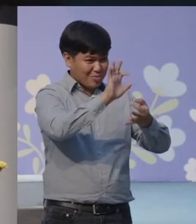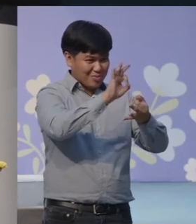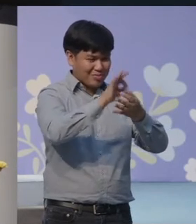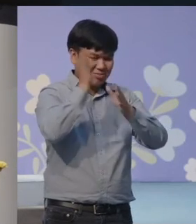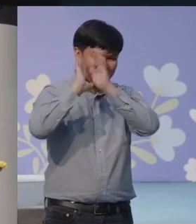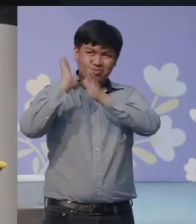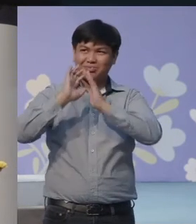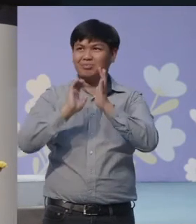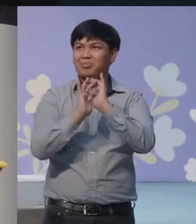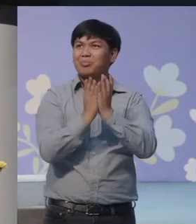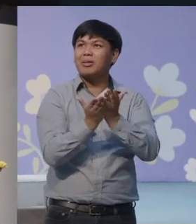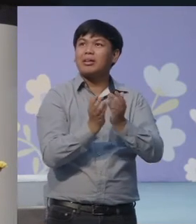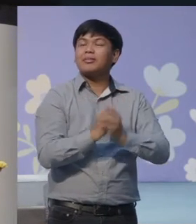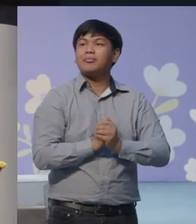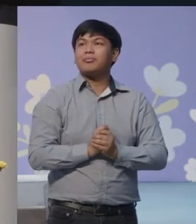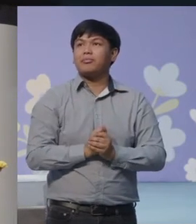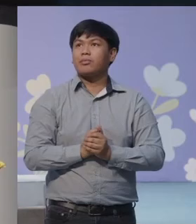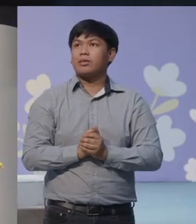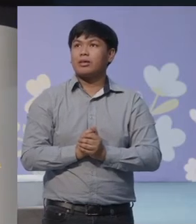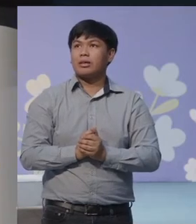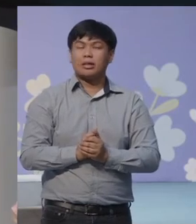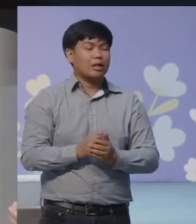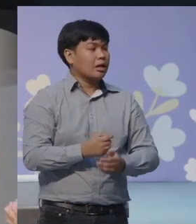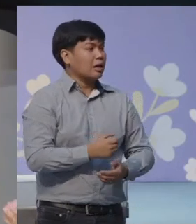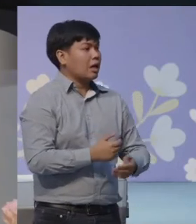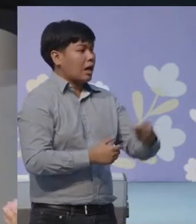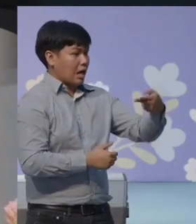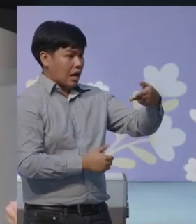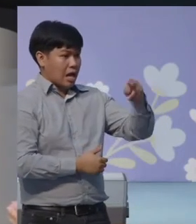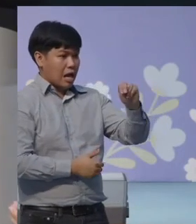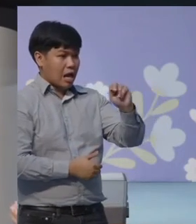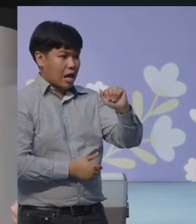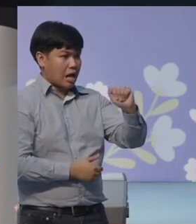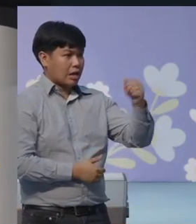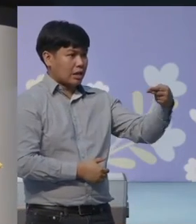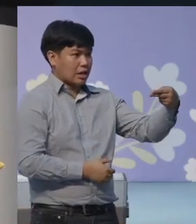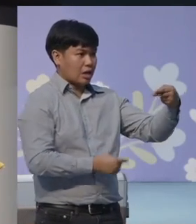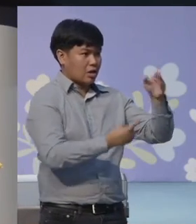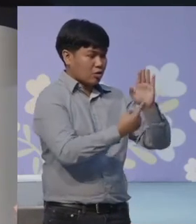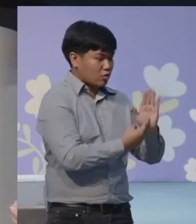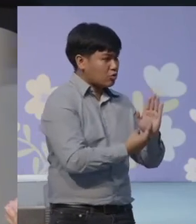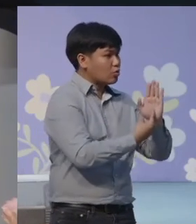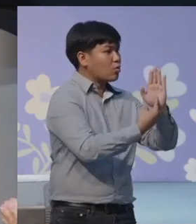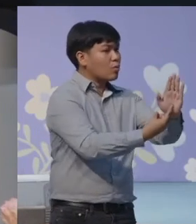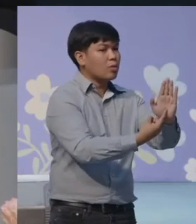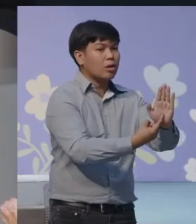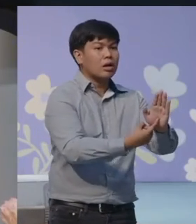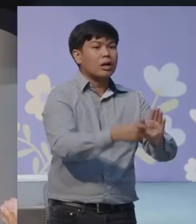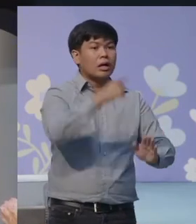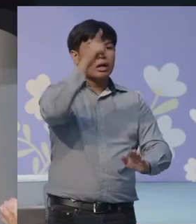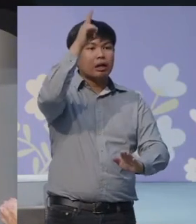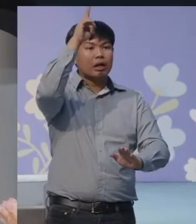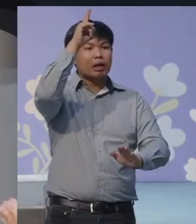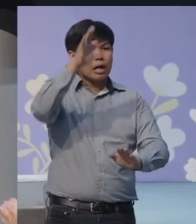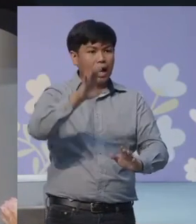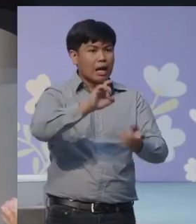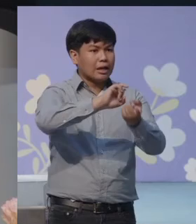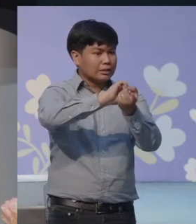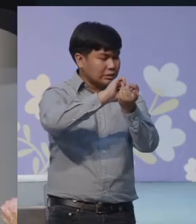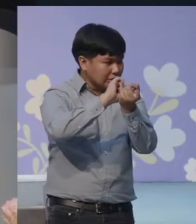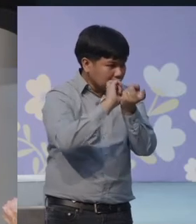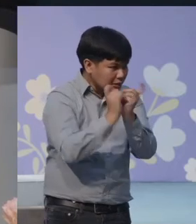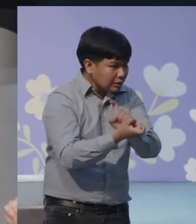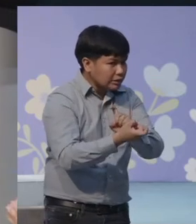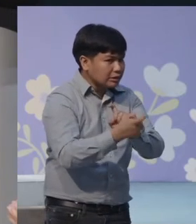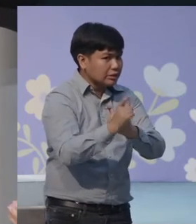Pero, ang ibig sabihin lang ni Hana, nababaliktad ng Panginoon kung ano ang